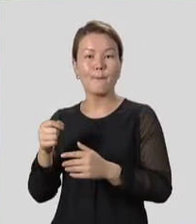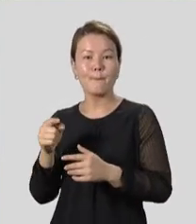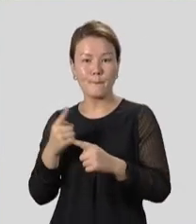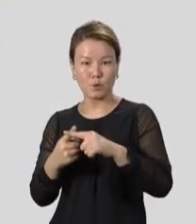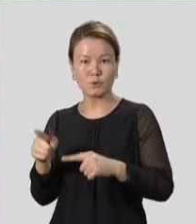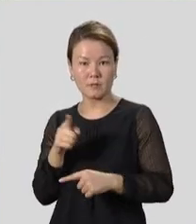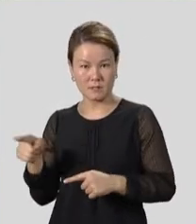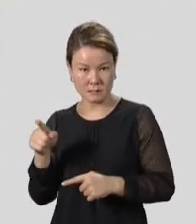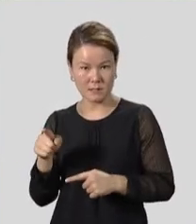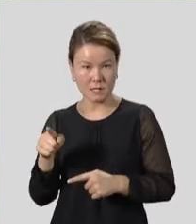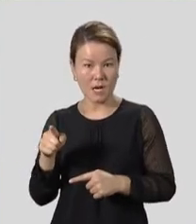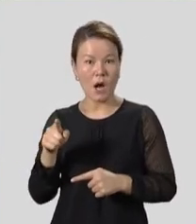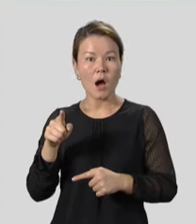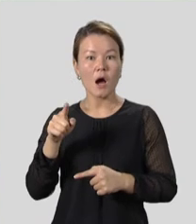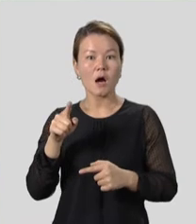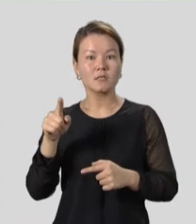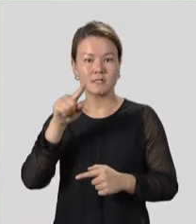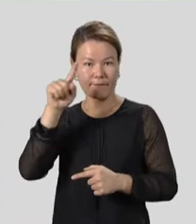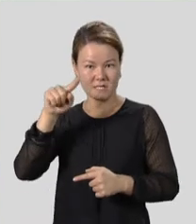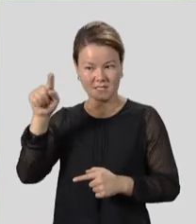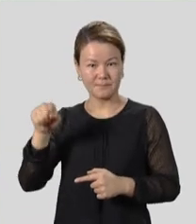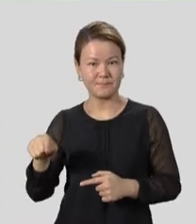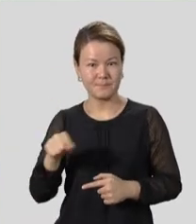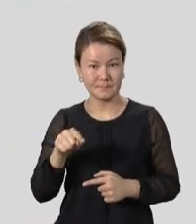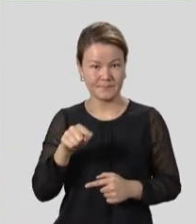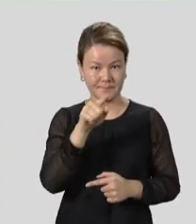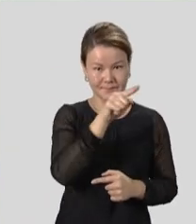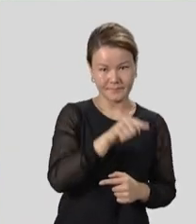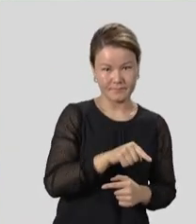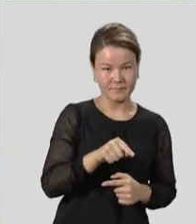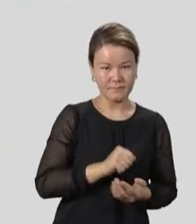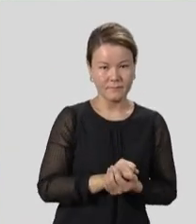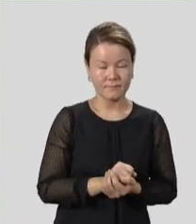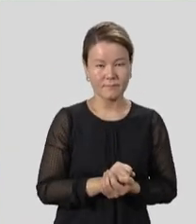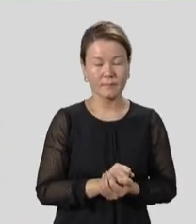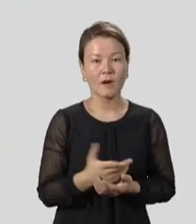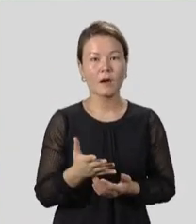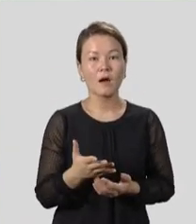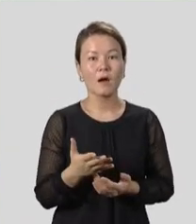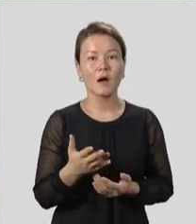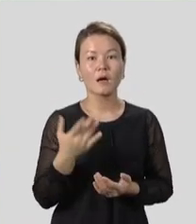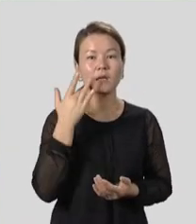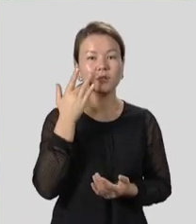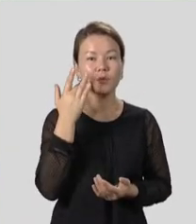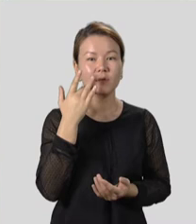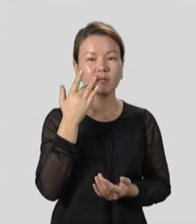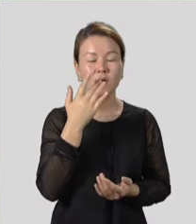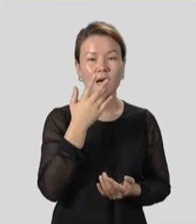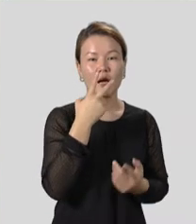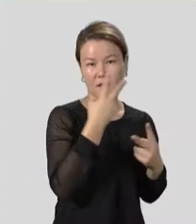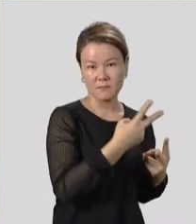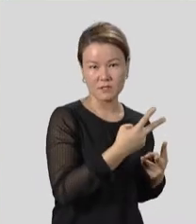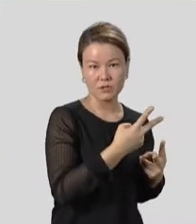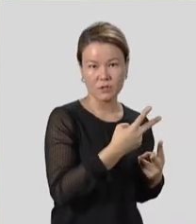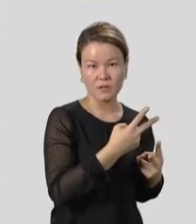а квадратную скобку, а на чертеже такую точку обозначают не светлым, как на предыдущей геометрической